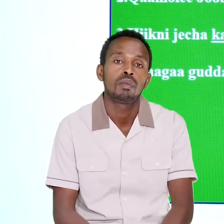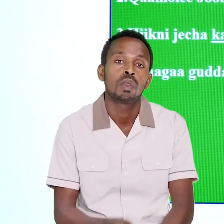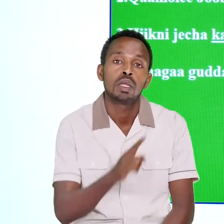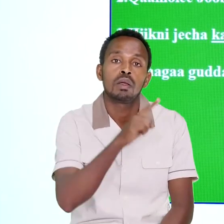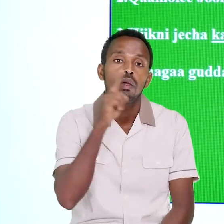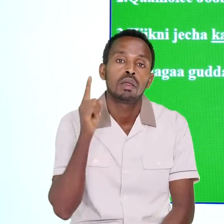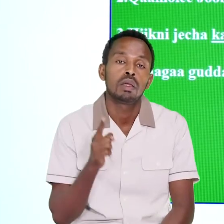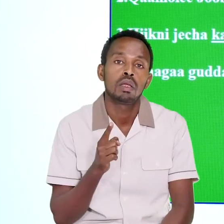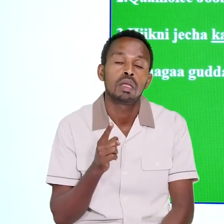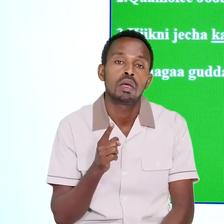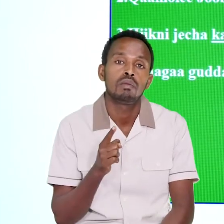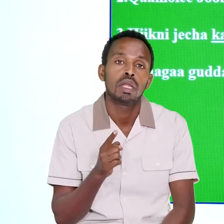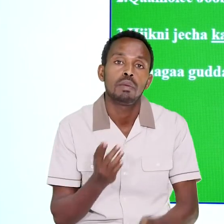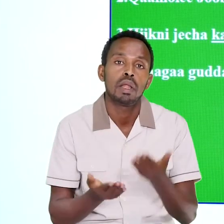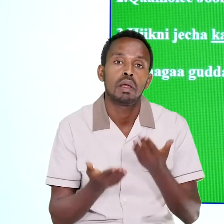Gaaffilee madaallii.